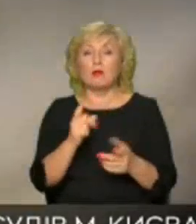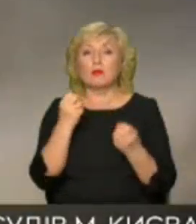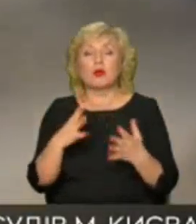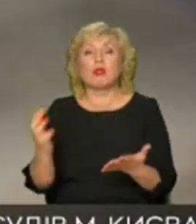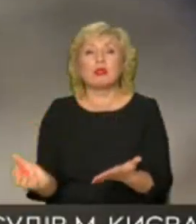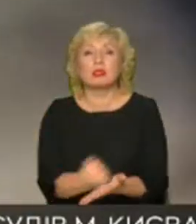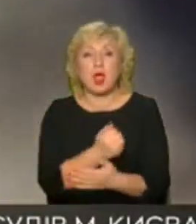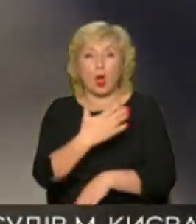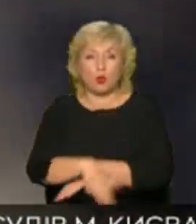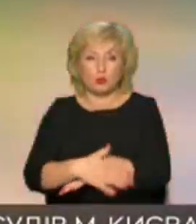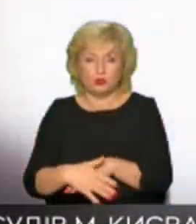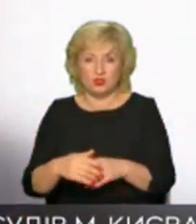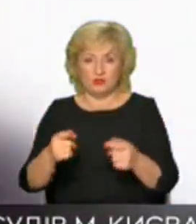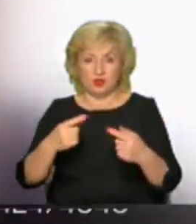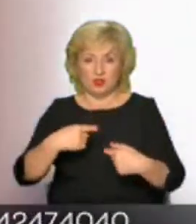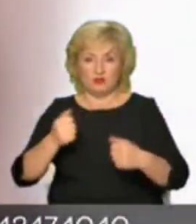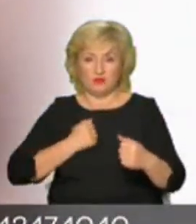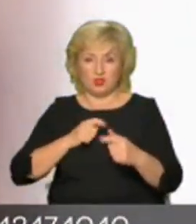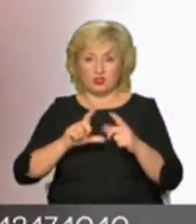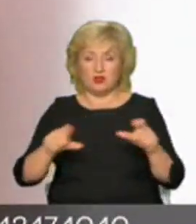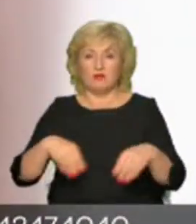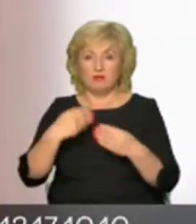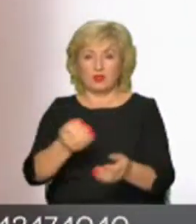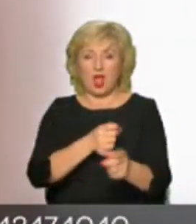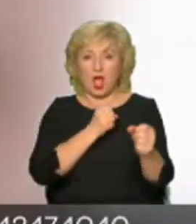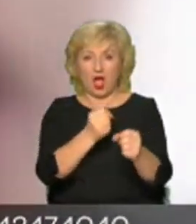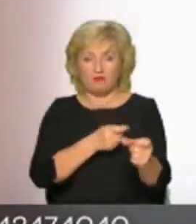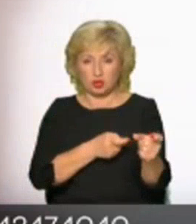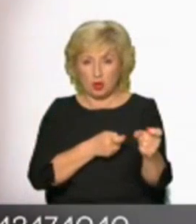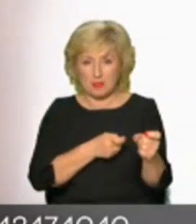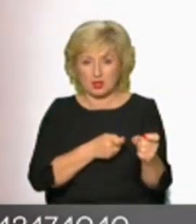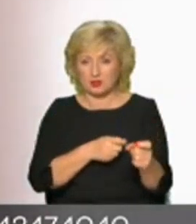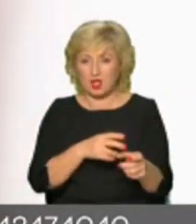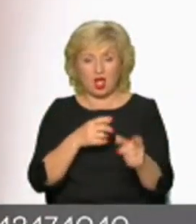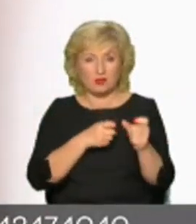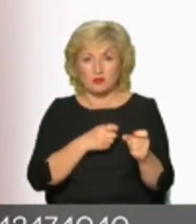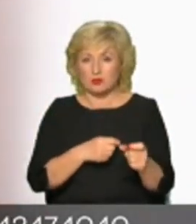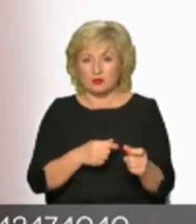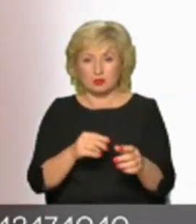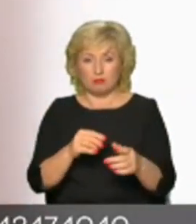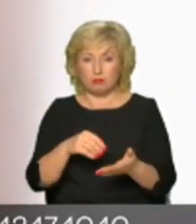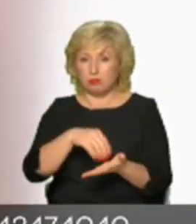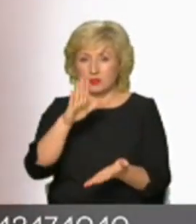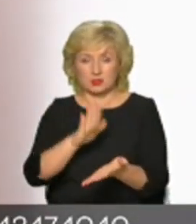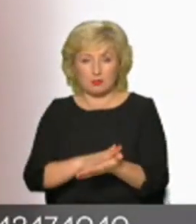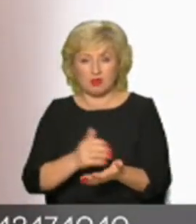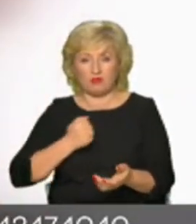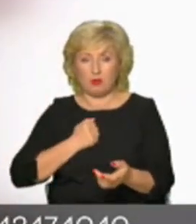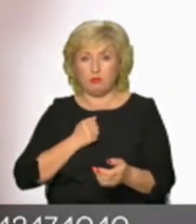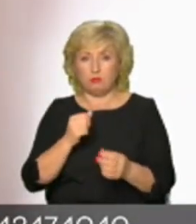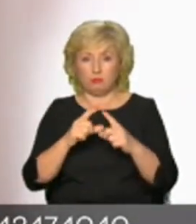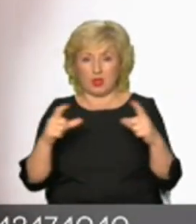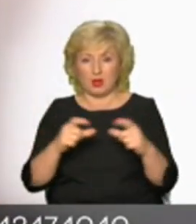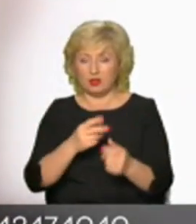на улице в части. Выдали автоматы. Автоматы не пробиты в военном билете. В военном билете нет